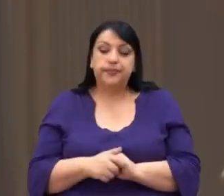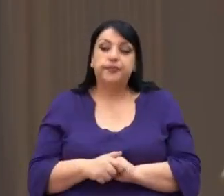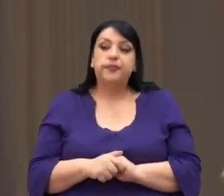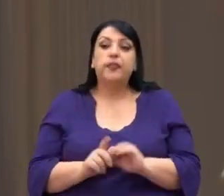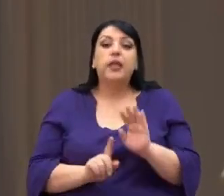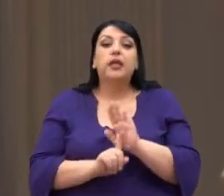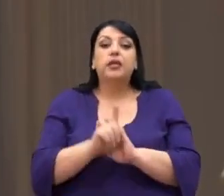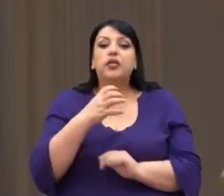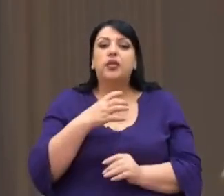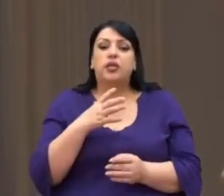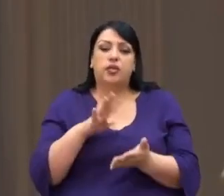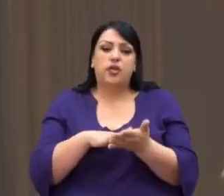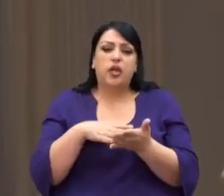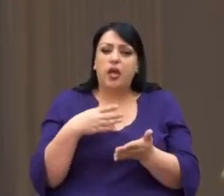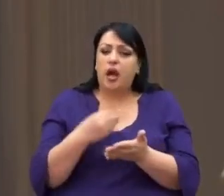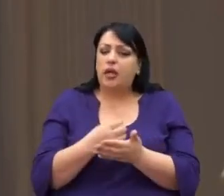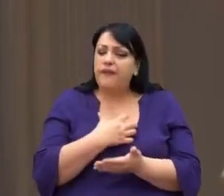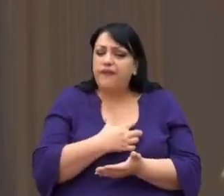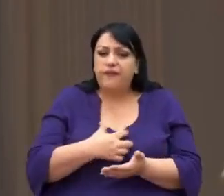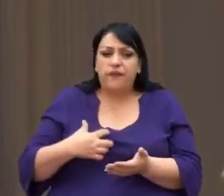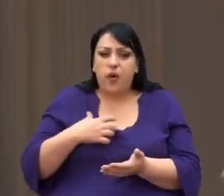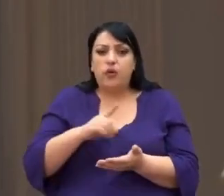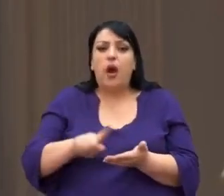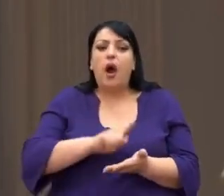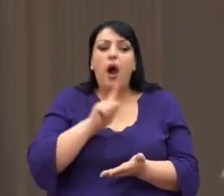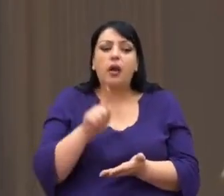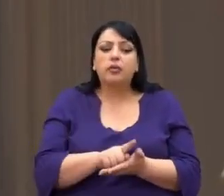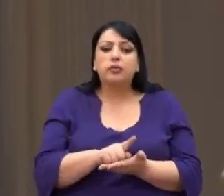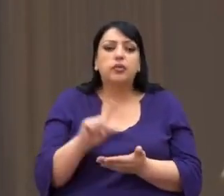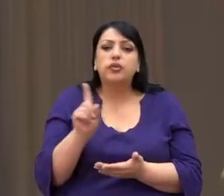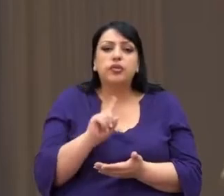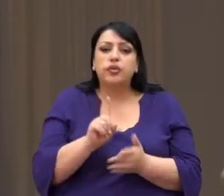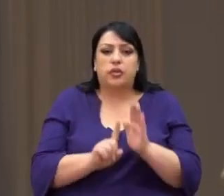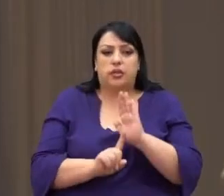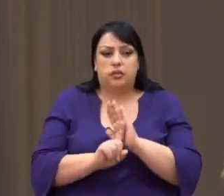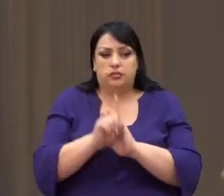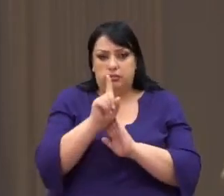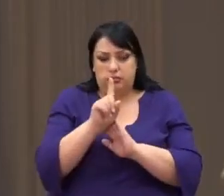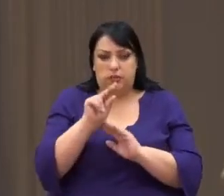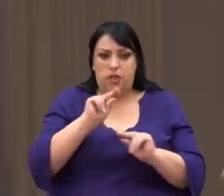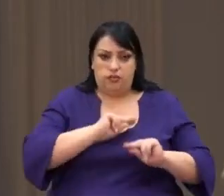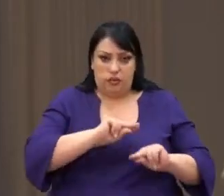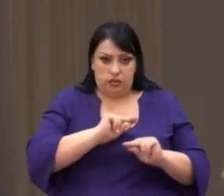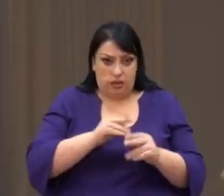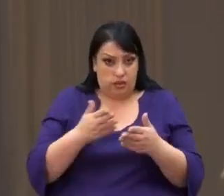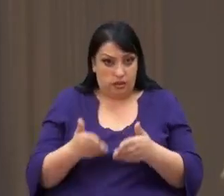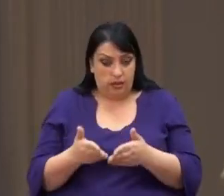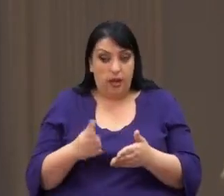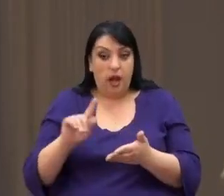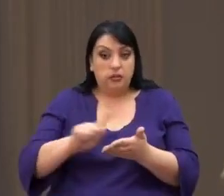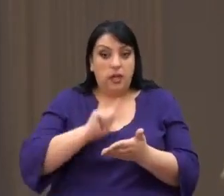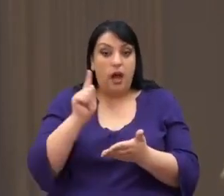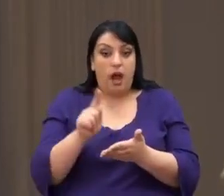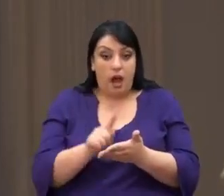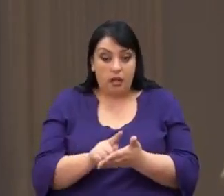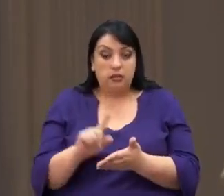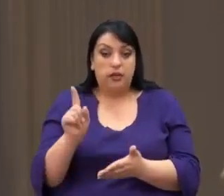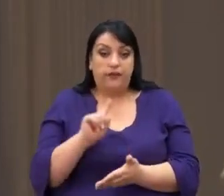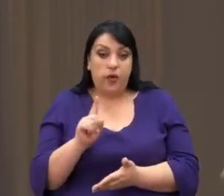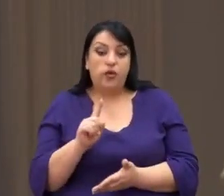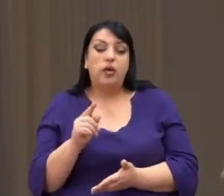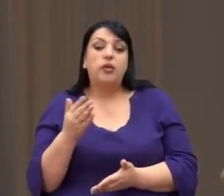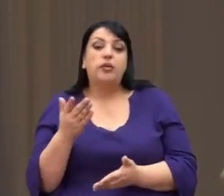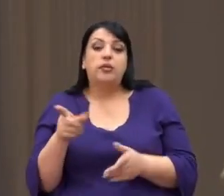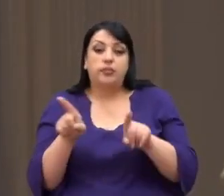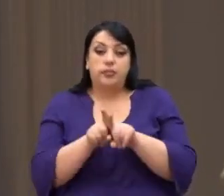սկզբունքային նշանակություն ունի, թե ինչ հարցի վերաբերյալ է այս նախաձեռնությունը։ Այս հարցն է, որ մեր,